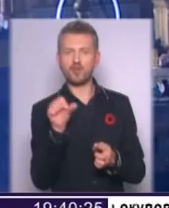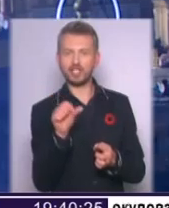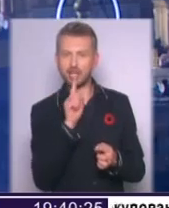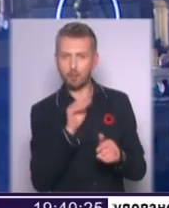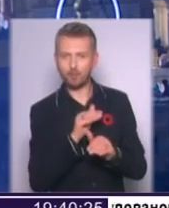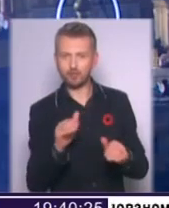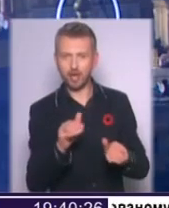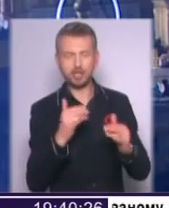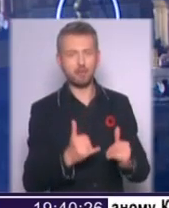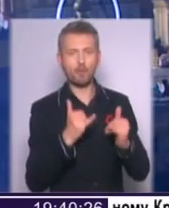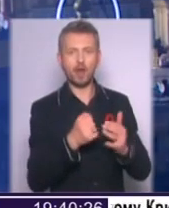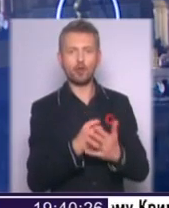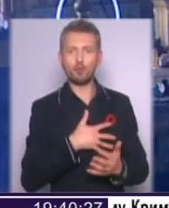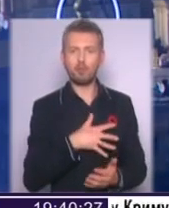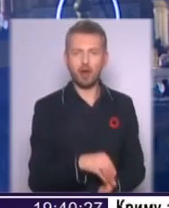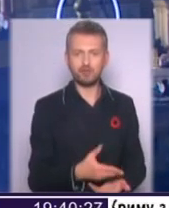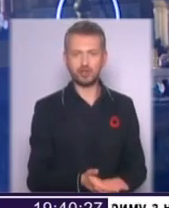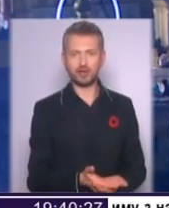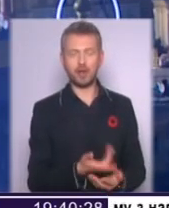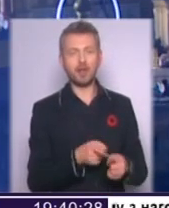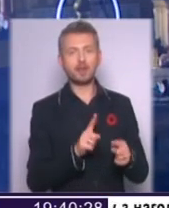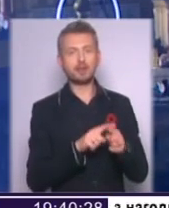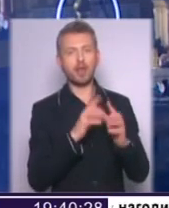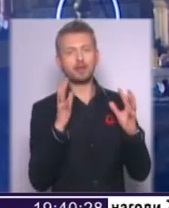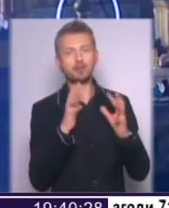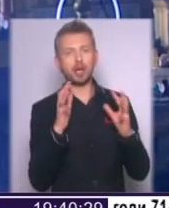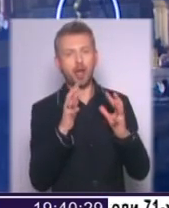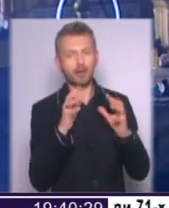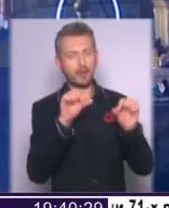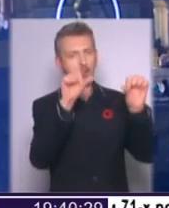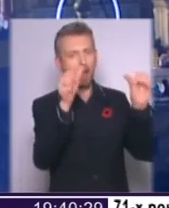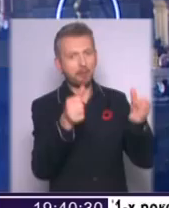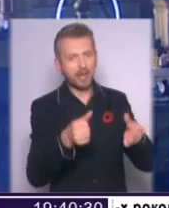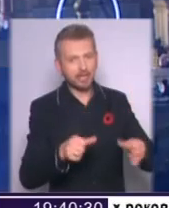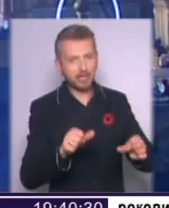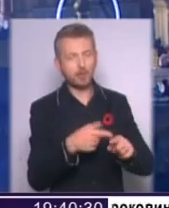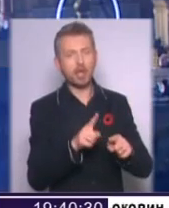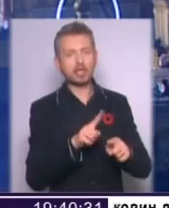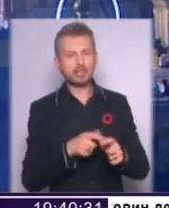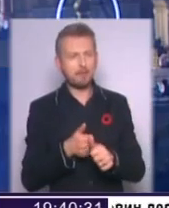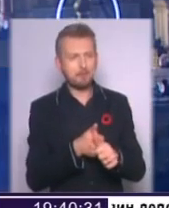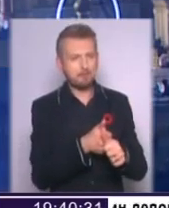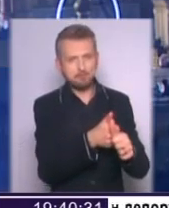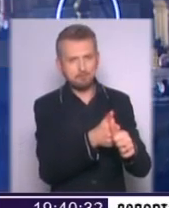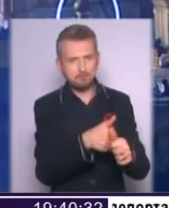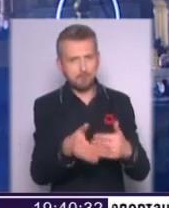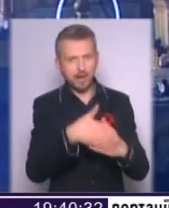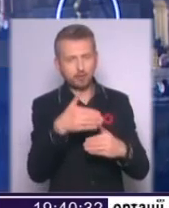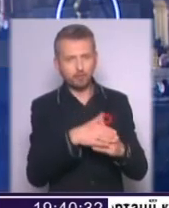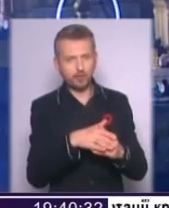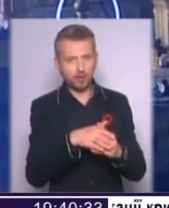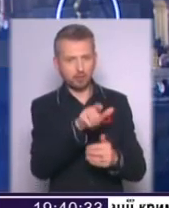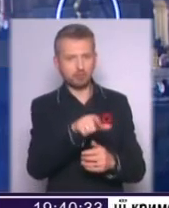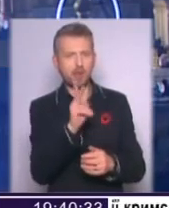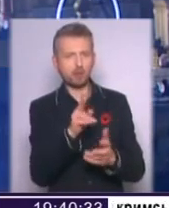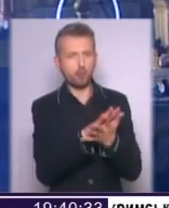до павших, це зберігання пам'ятників, це переслідування вандалів, які псують ці пам'ятники